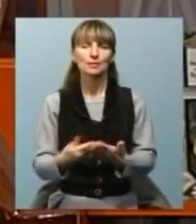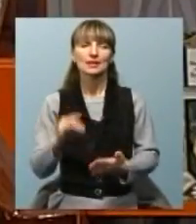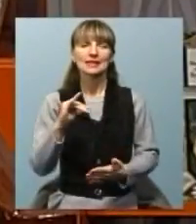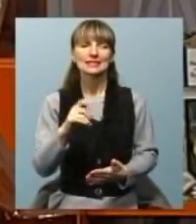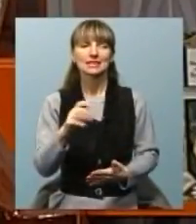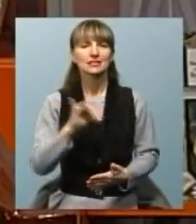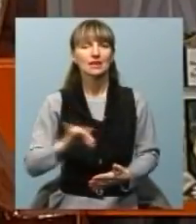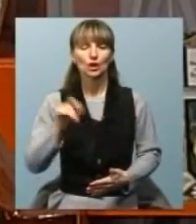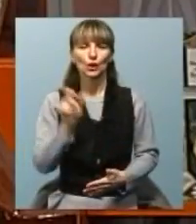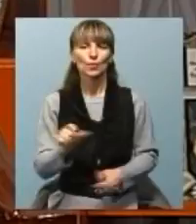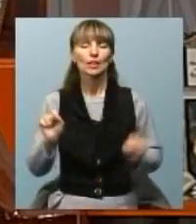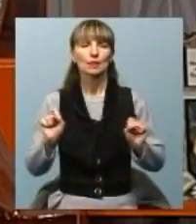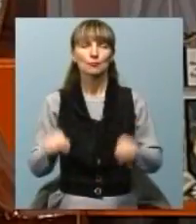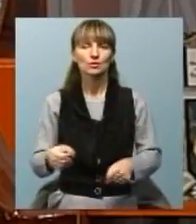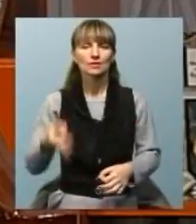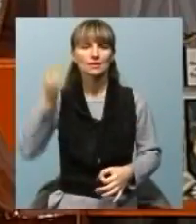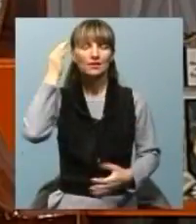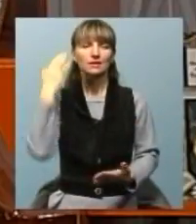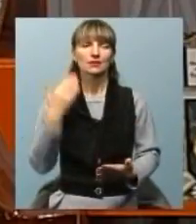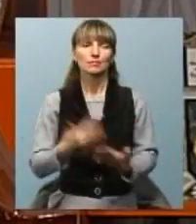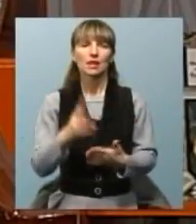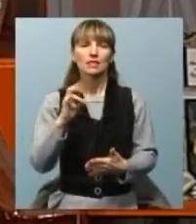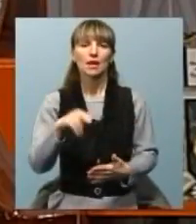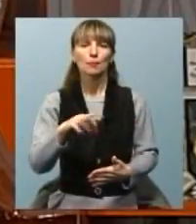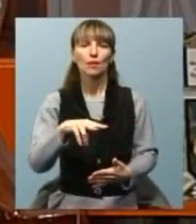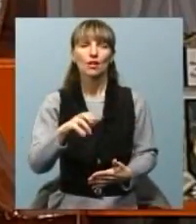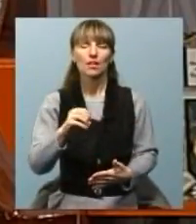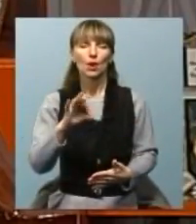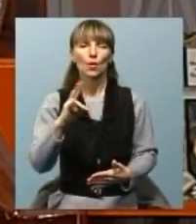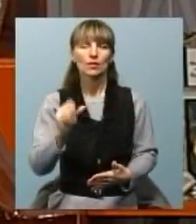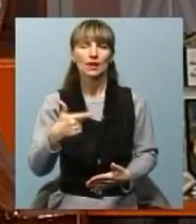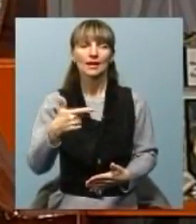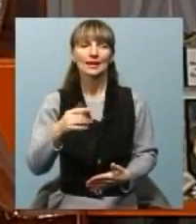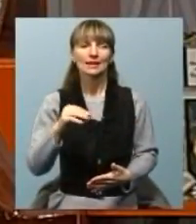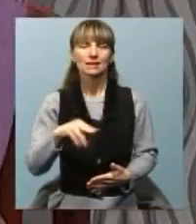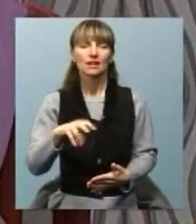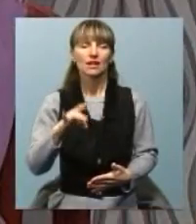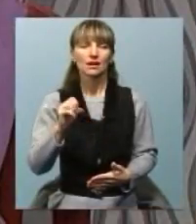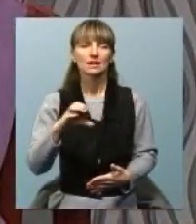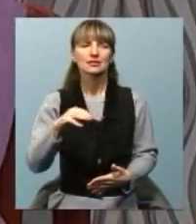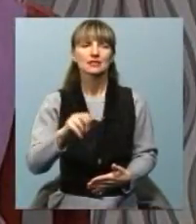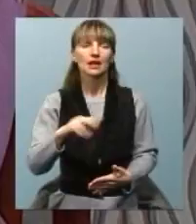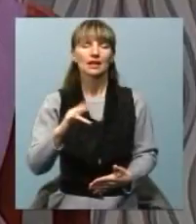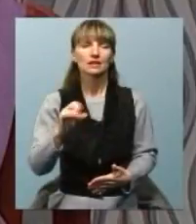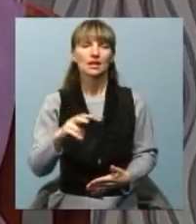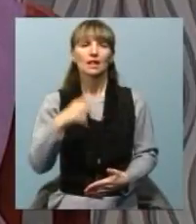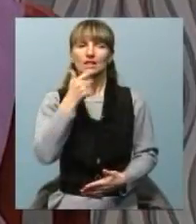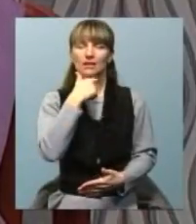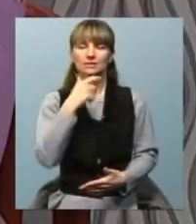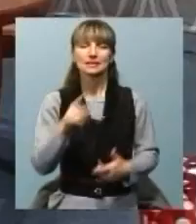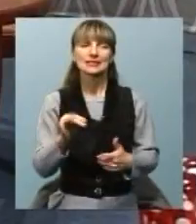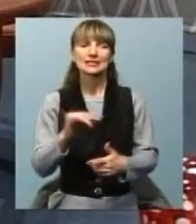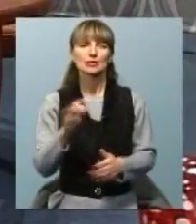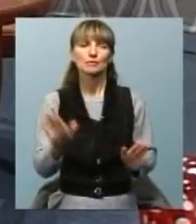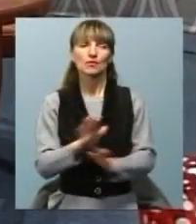історичних людей можна згадати Наполеона, Гітлера, Сталіна, Леніна. Або зі співаків